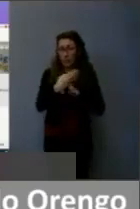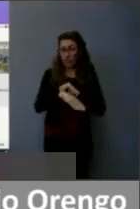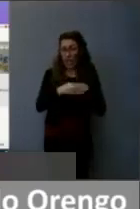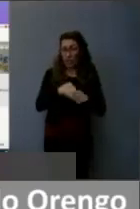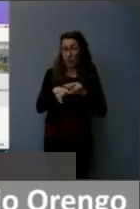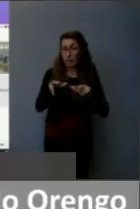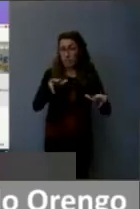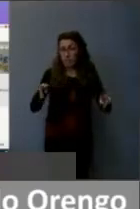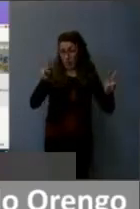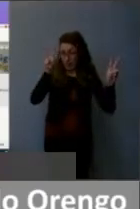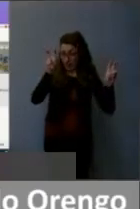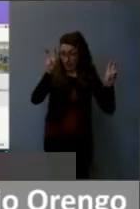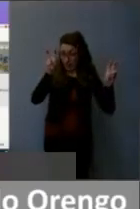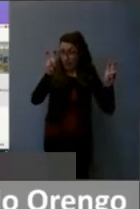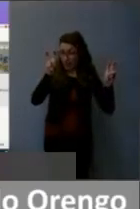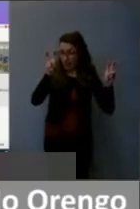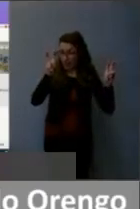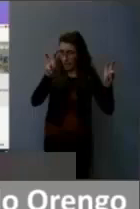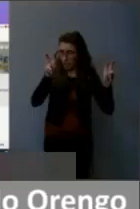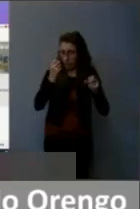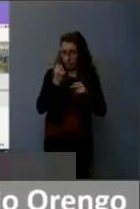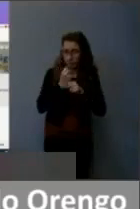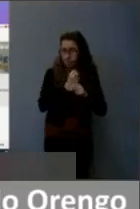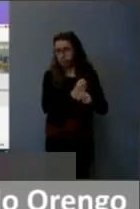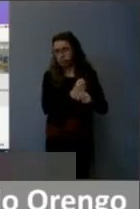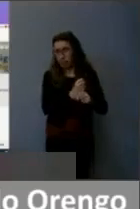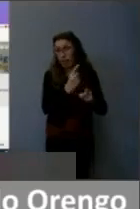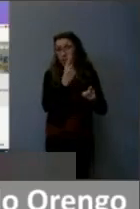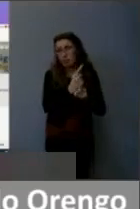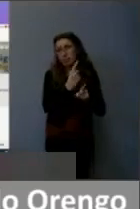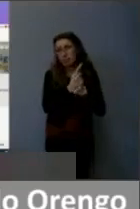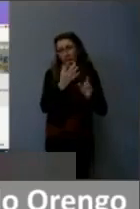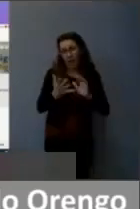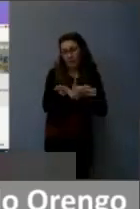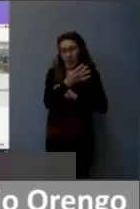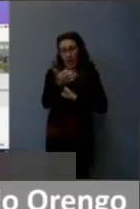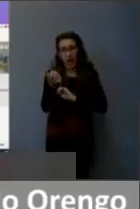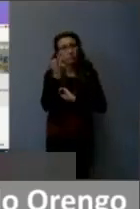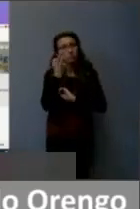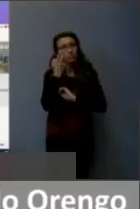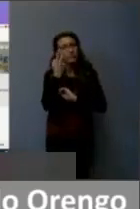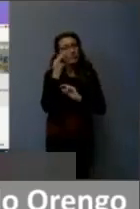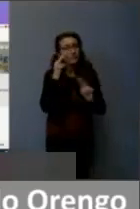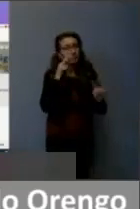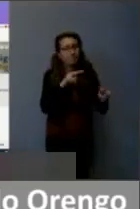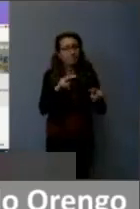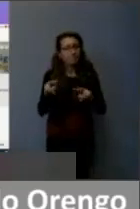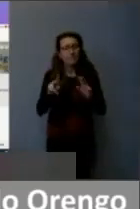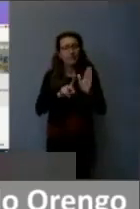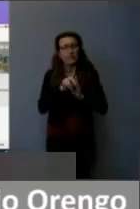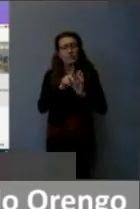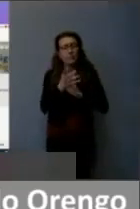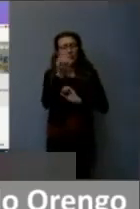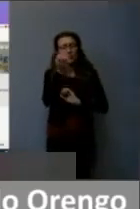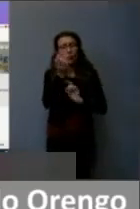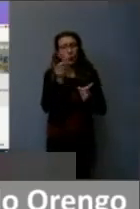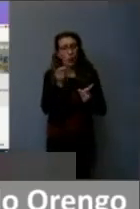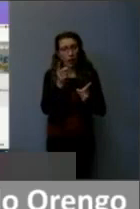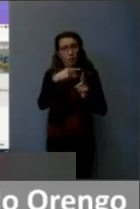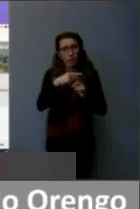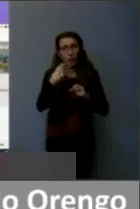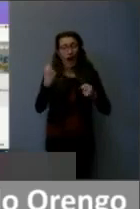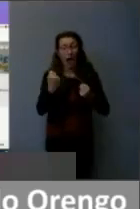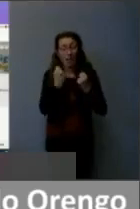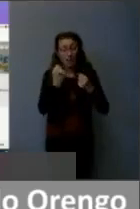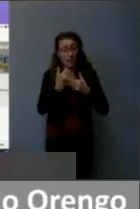poi un rendiconto annuale sui risultati acquisiti e sull'attività svolta. Grazie.